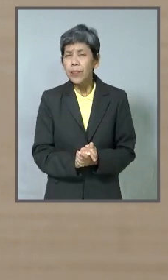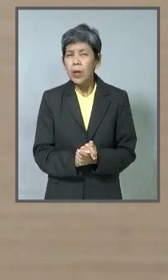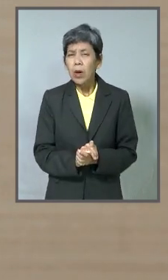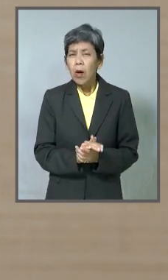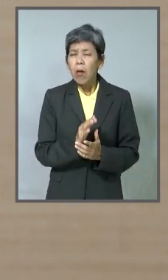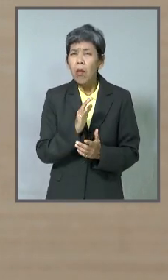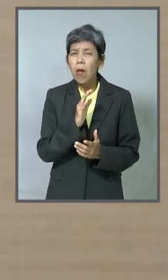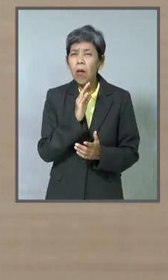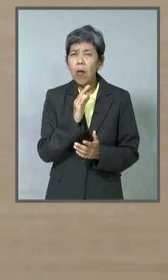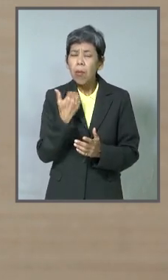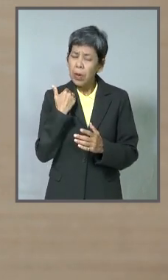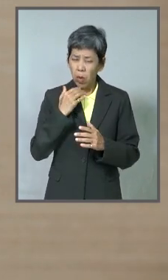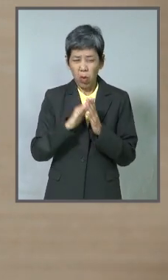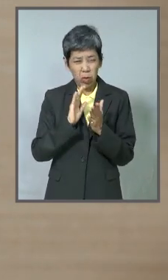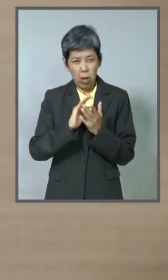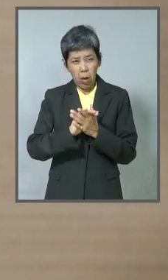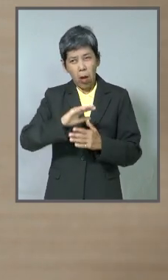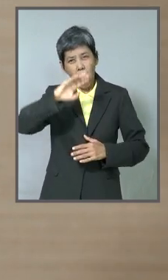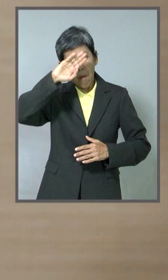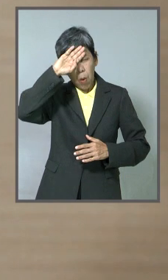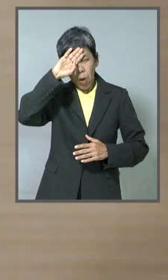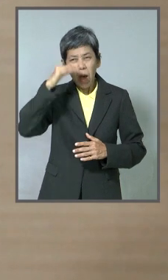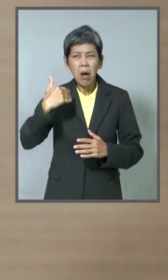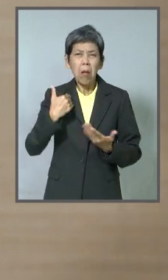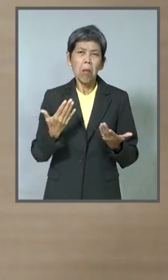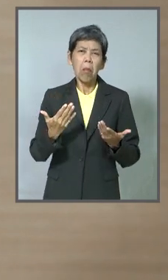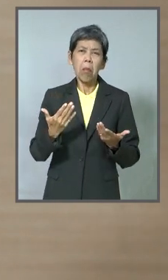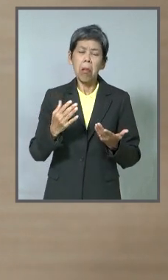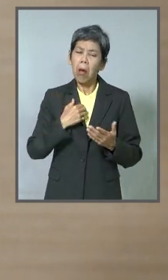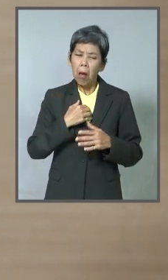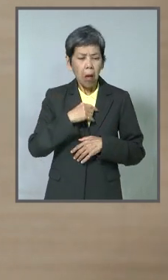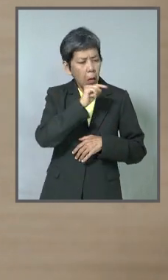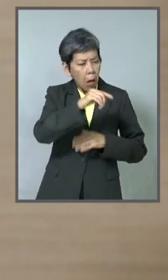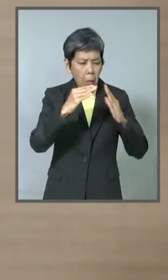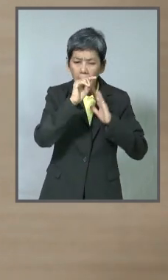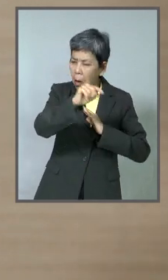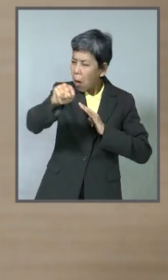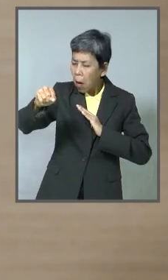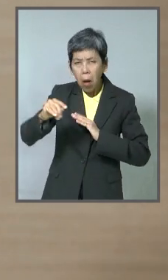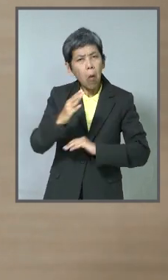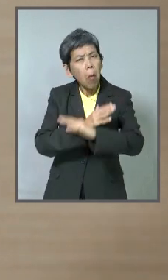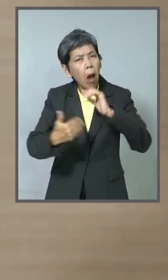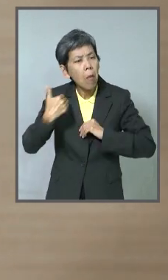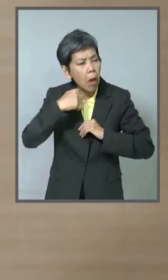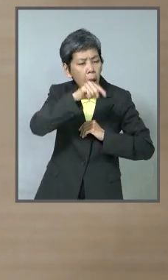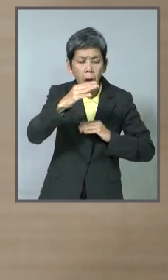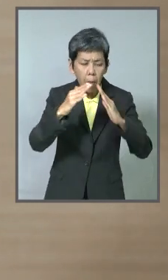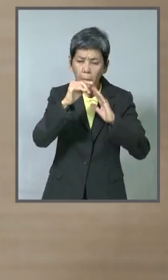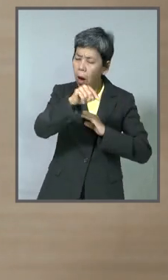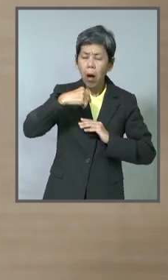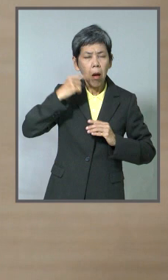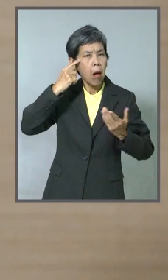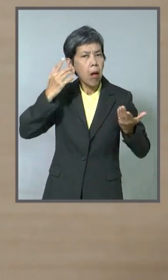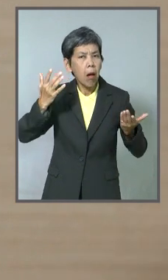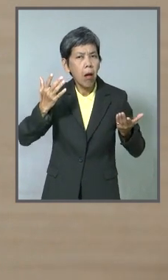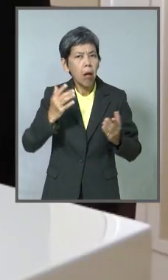รณีที่ผู้ป่วยอยู่ที่บ้านเนี่ยเราจะรู้ได้ยังไงว่าที่ไหนหลังไหนเนี่ยมีผู้ป่วยหรือคนพิการที่ต้องการความช่วยเห